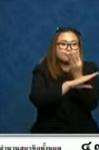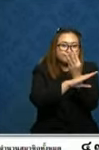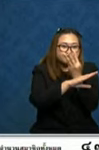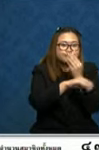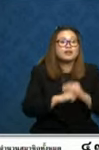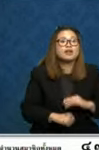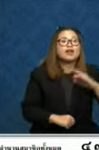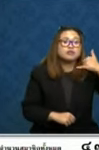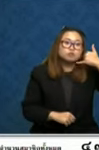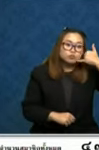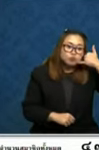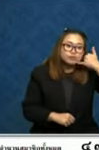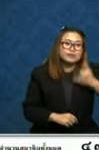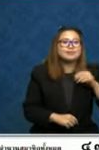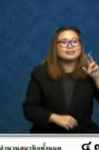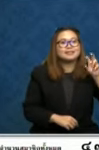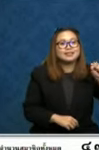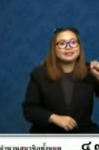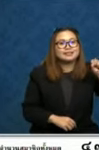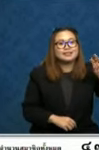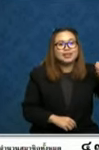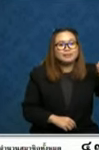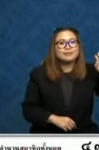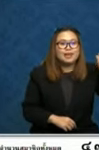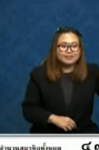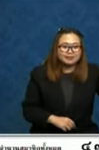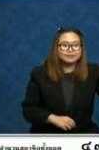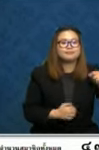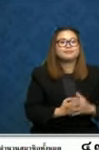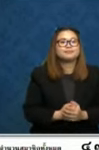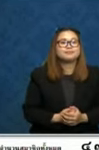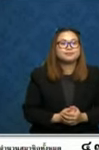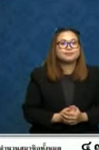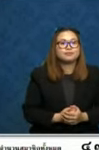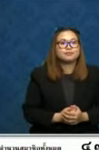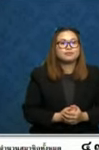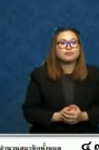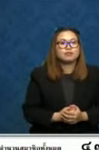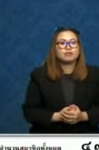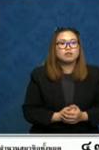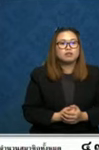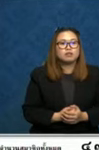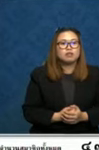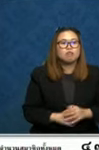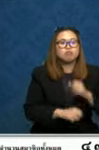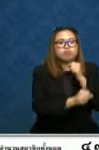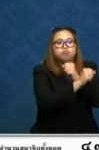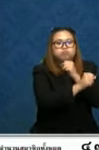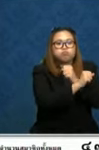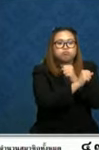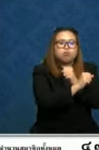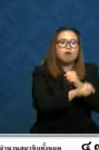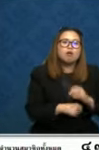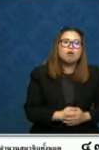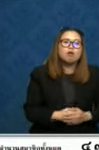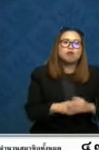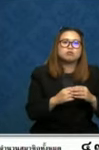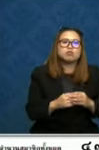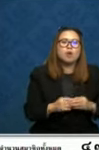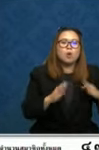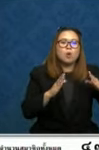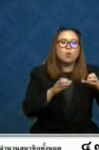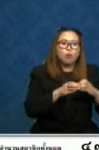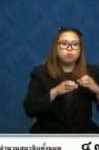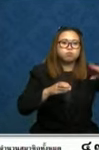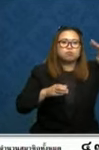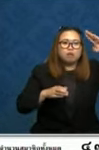คล้ายๆกับการเตือนภัยพิบัติทางธรรมชาติแบบเรียลไทม์ค่ะและอุปกรณ์ต่างๆที่ลดการปะทะลดการสูญเสียของกำลังพล